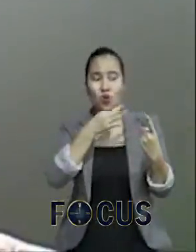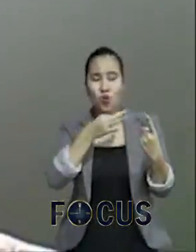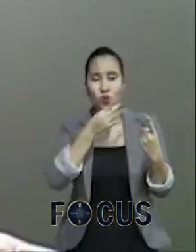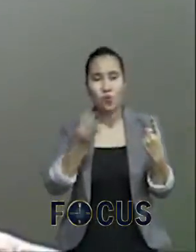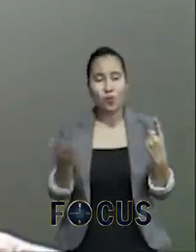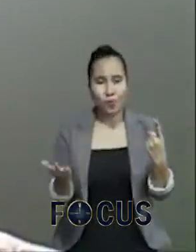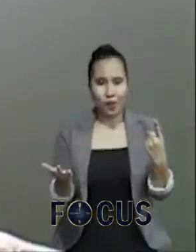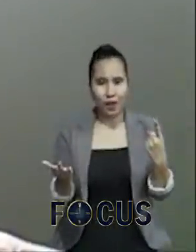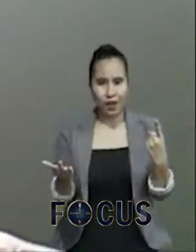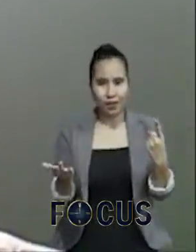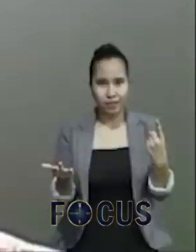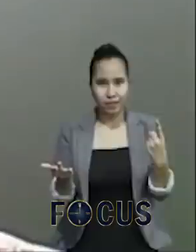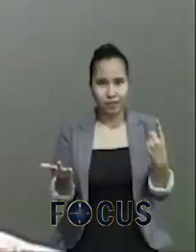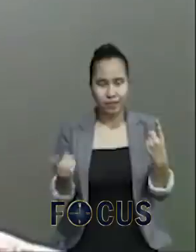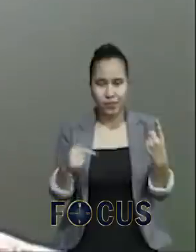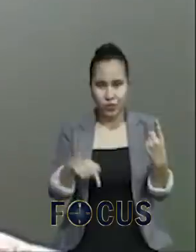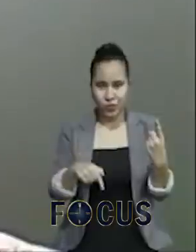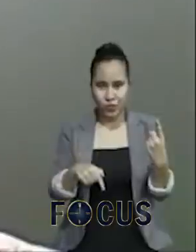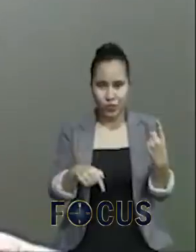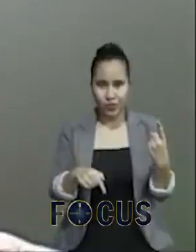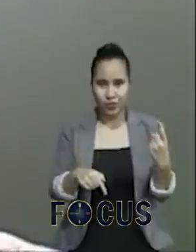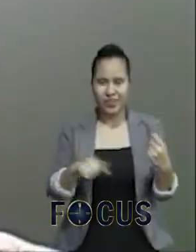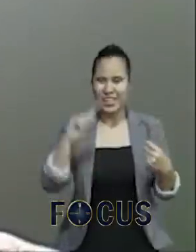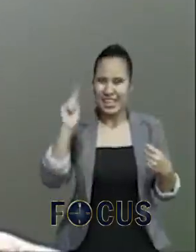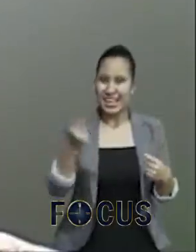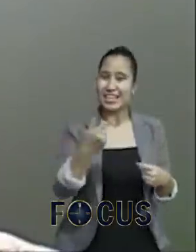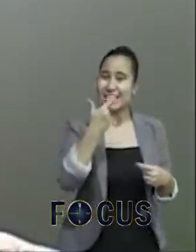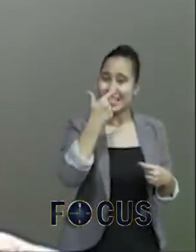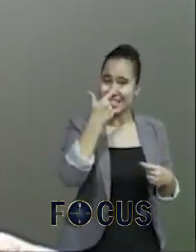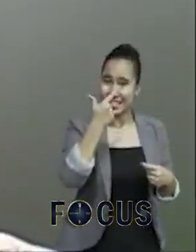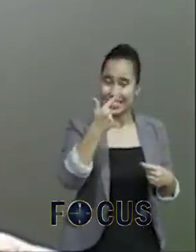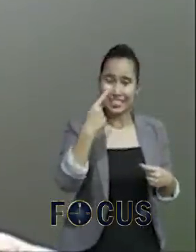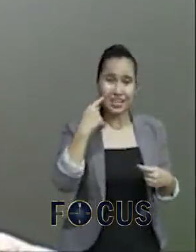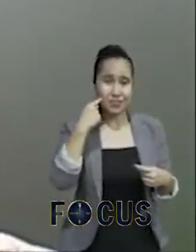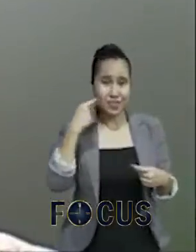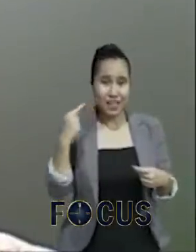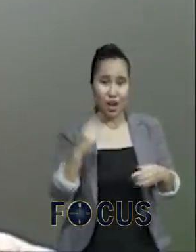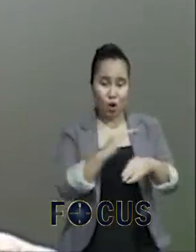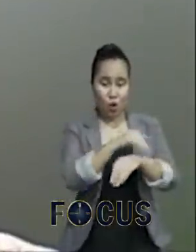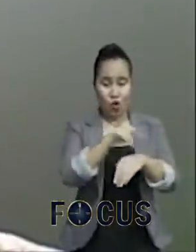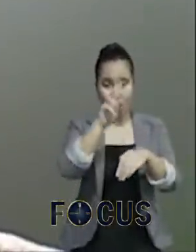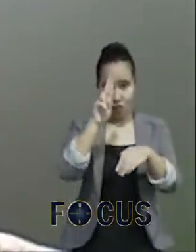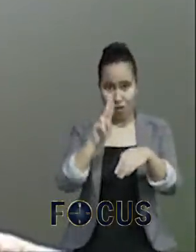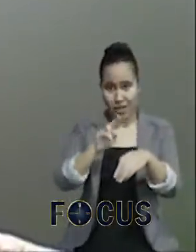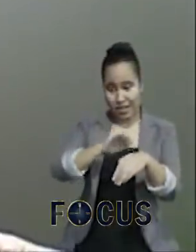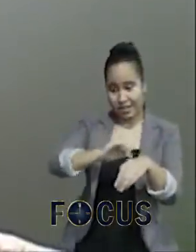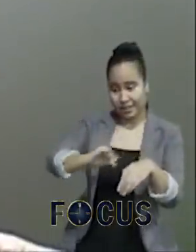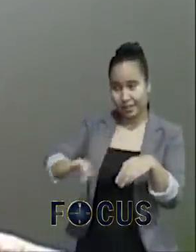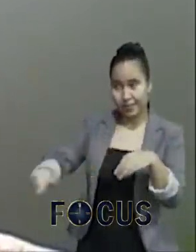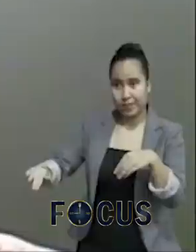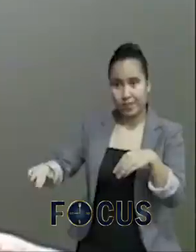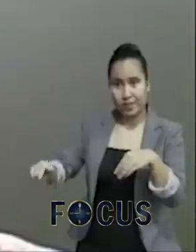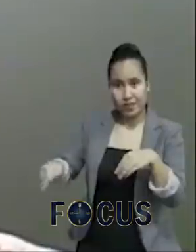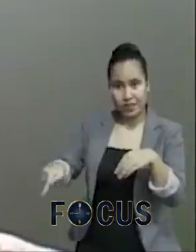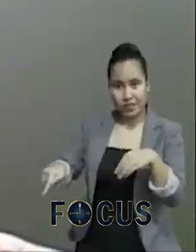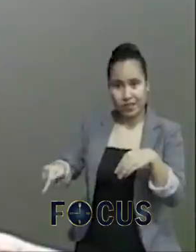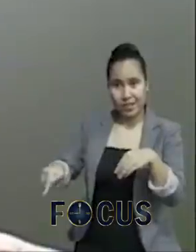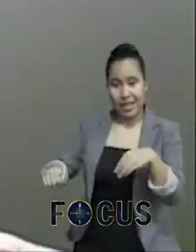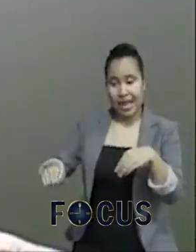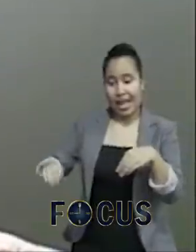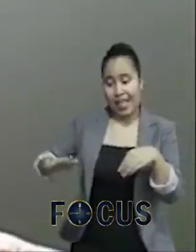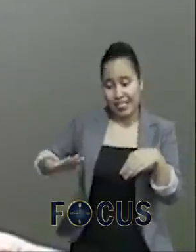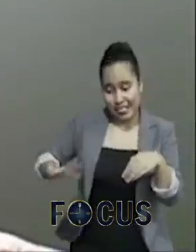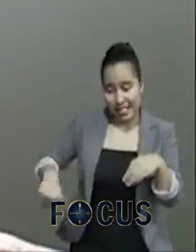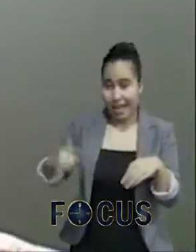zijn, maar dat ze eerst 7 dagen wel in overheidsquarantaine zijn. En op het moment dat ze na 7